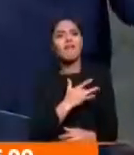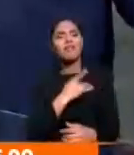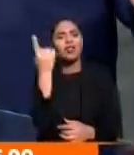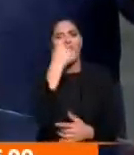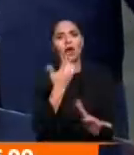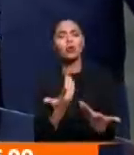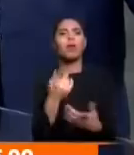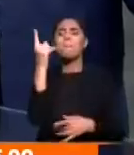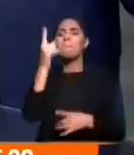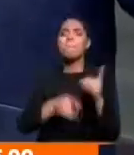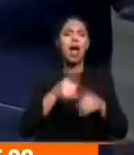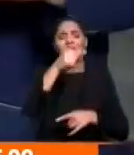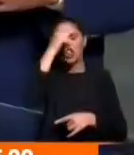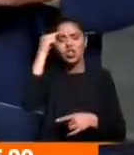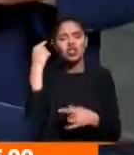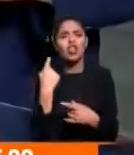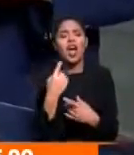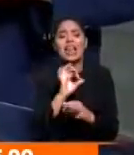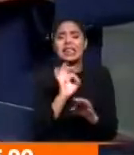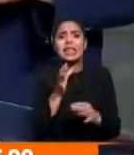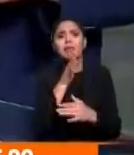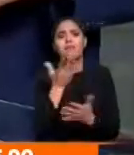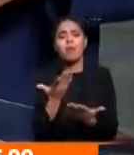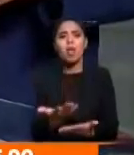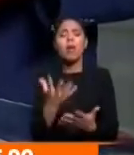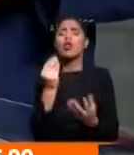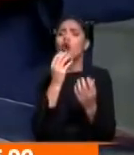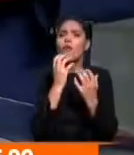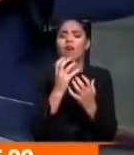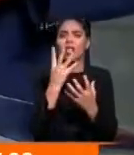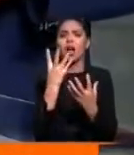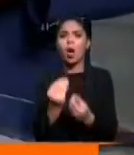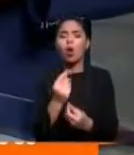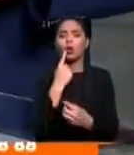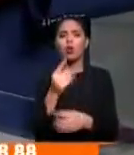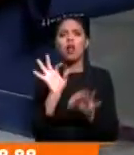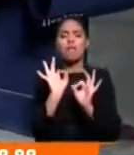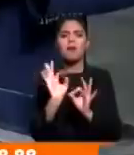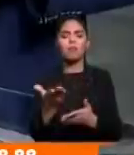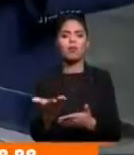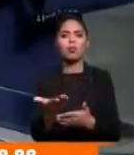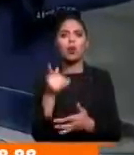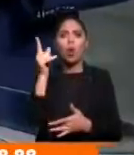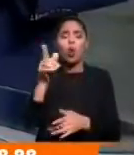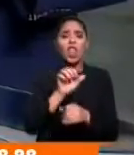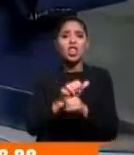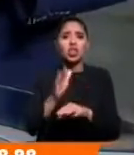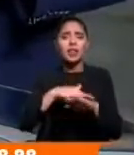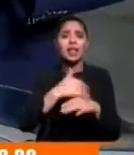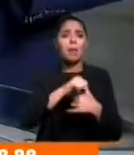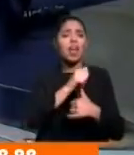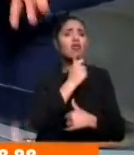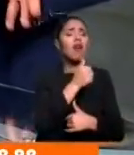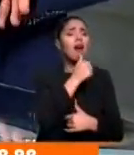belki çaresizlikten, bilemiyoruz tabii ama fazlaca fedakar olduğunu söylemek mümkün şu durumda. Ona şiddet uygulayan